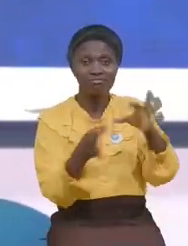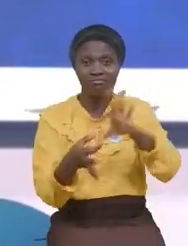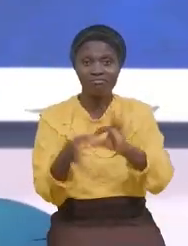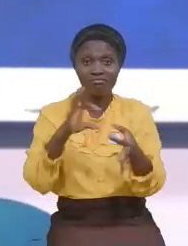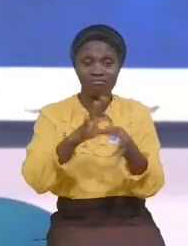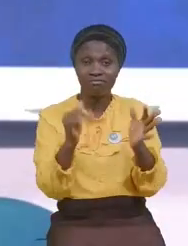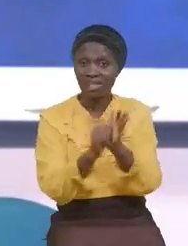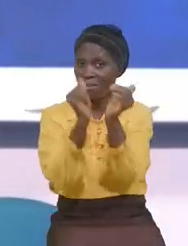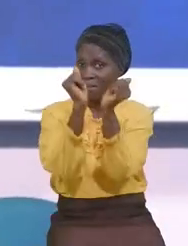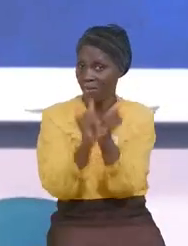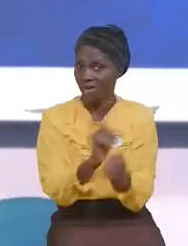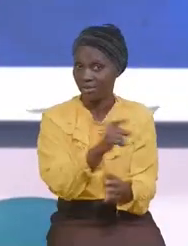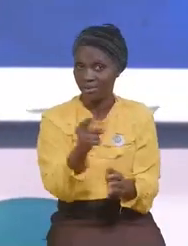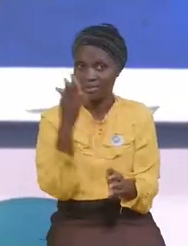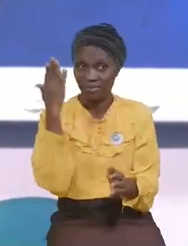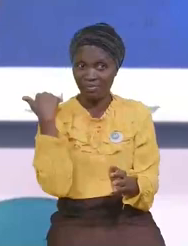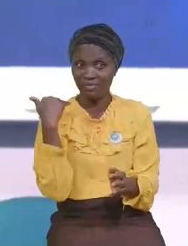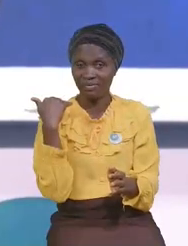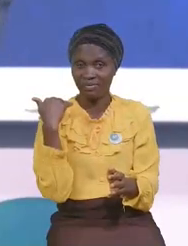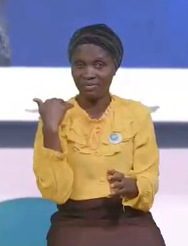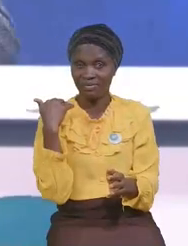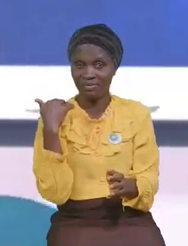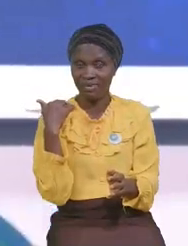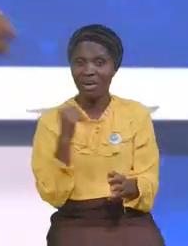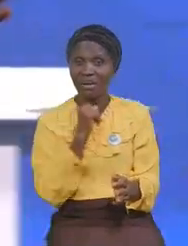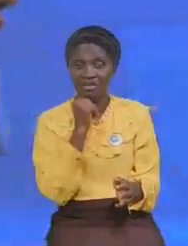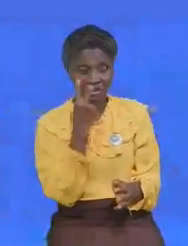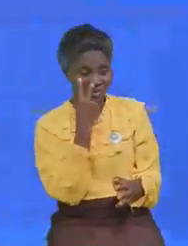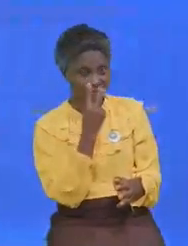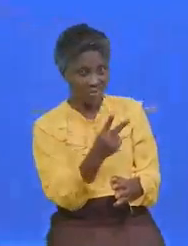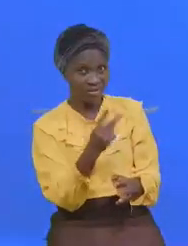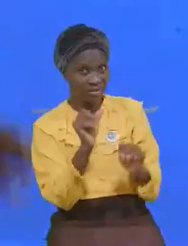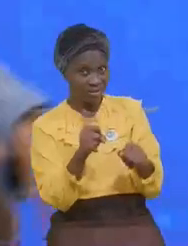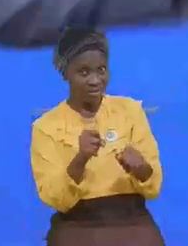vous liaient, ou quoi invisible.